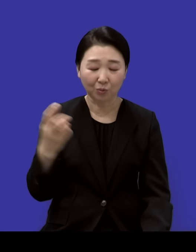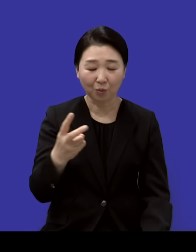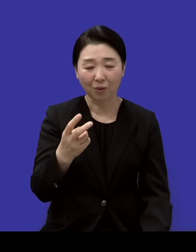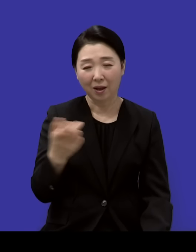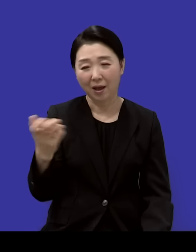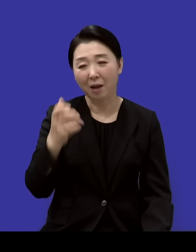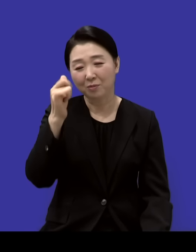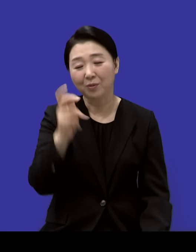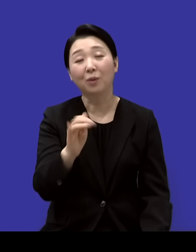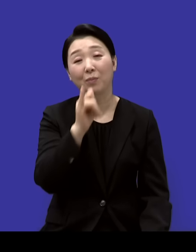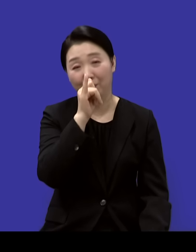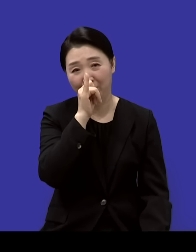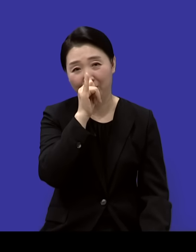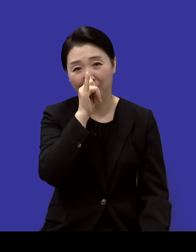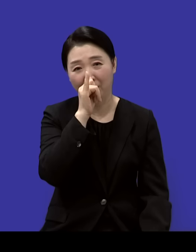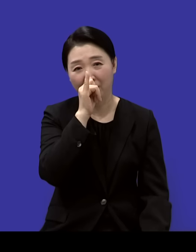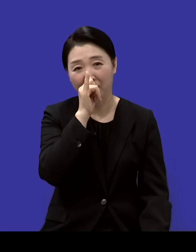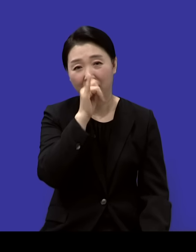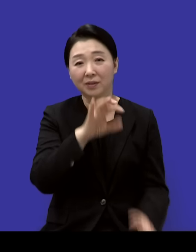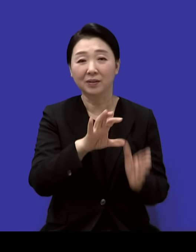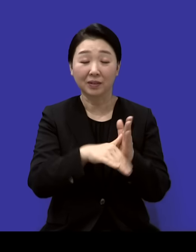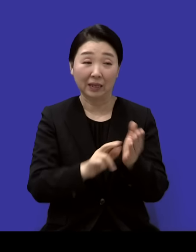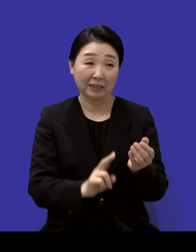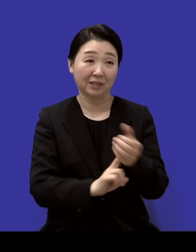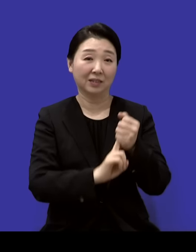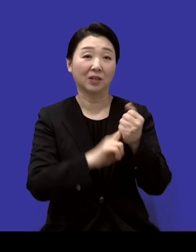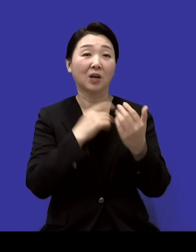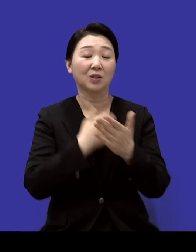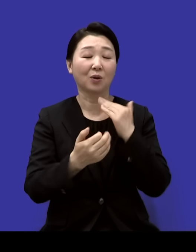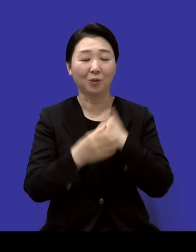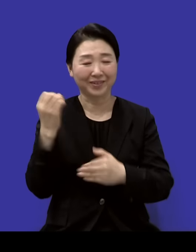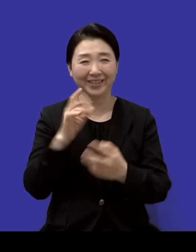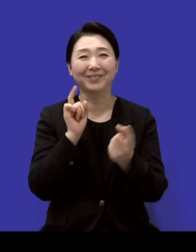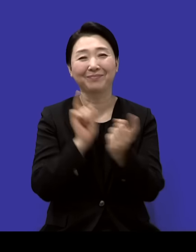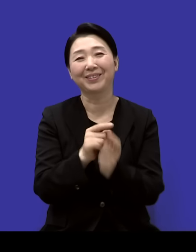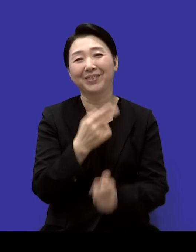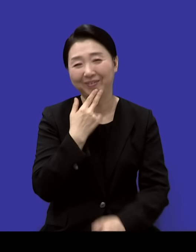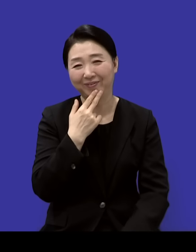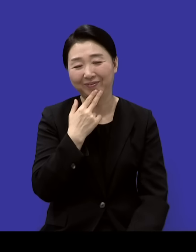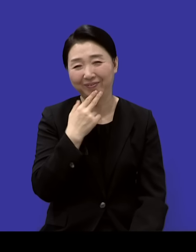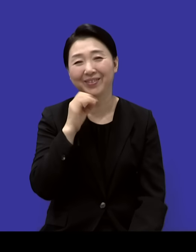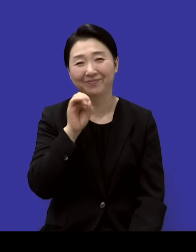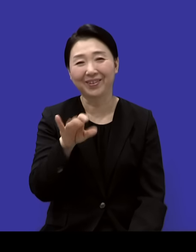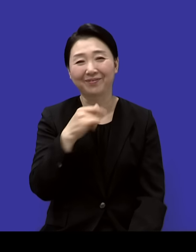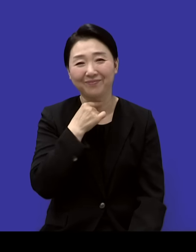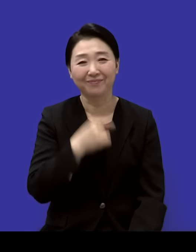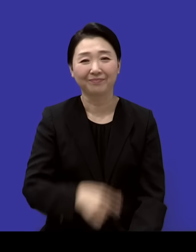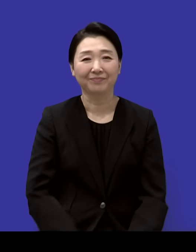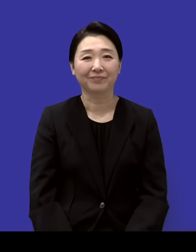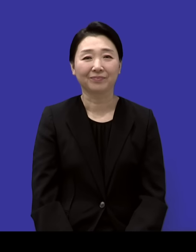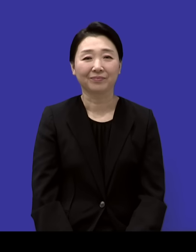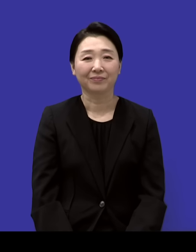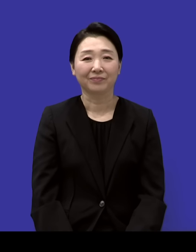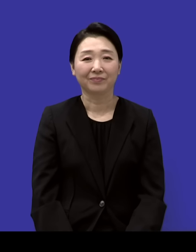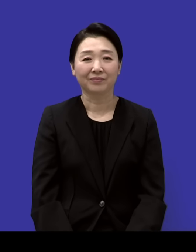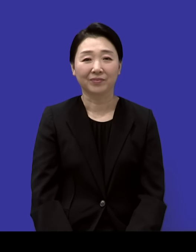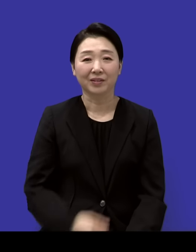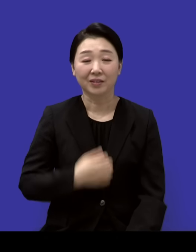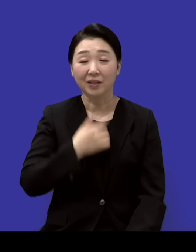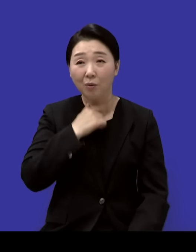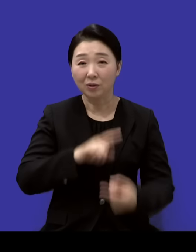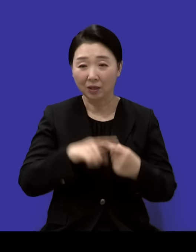겪고 했지만 그때 그 기적 같은 경험은 두 번 다시 없었다라고 네, 말씀드리고 예. 싶고요. 우리가 꼭 응답을 내가 원하는